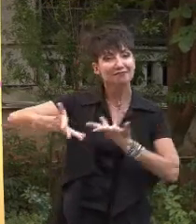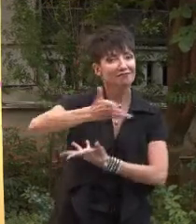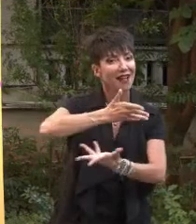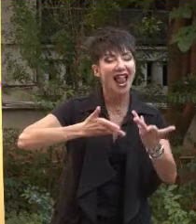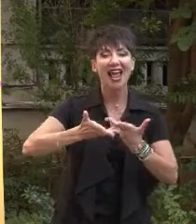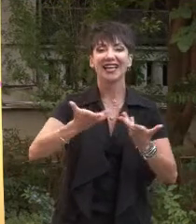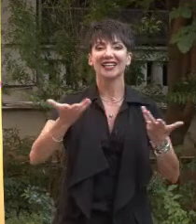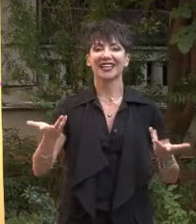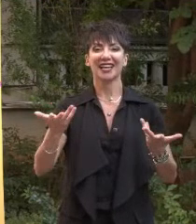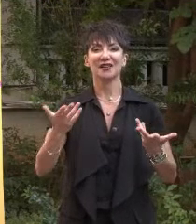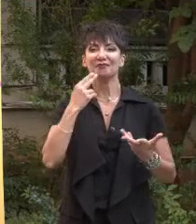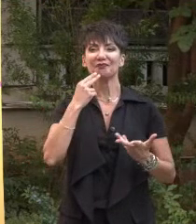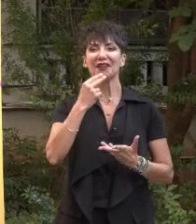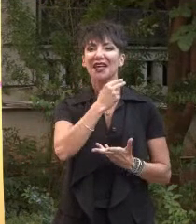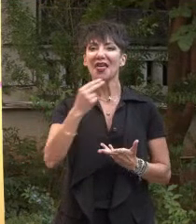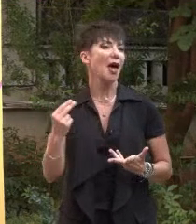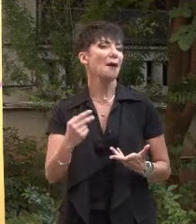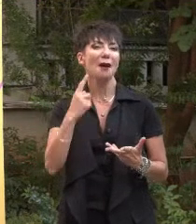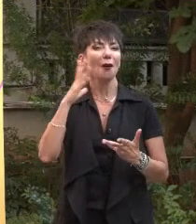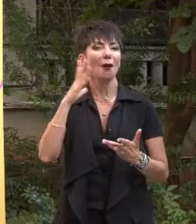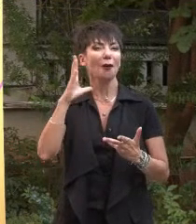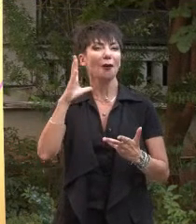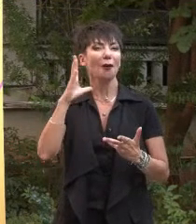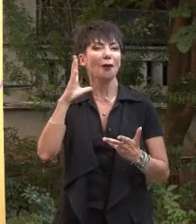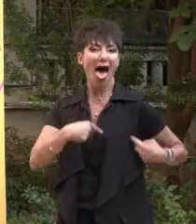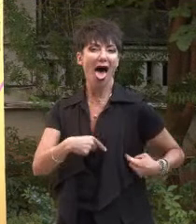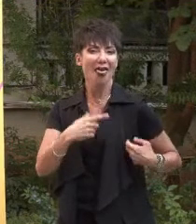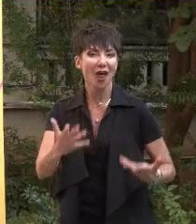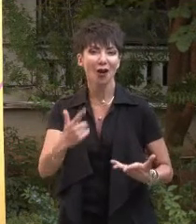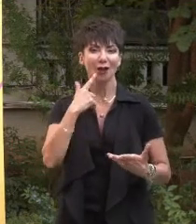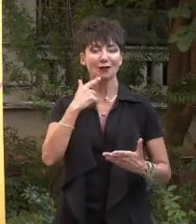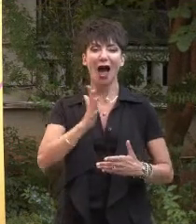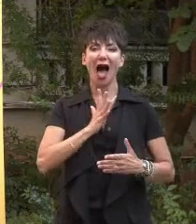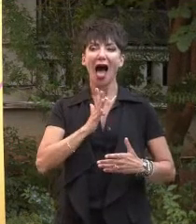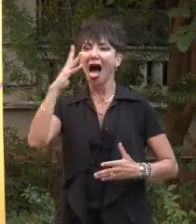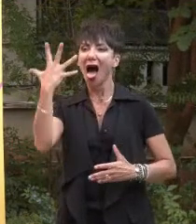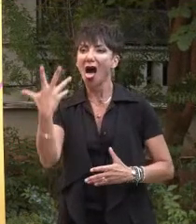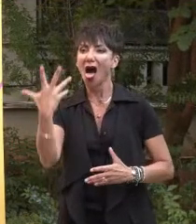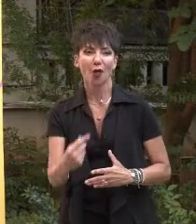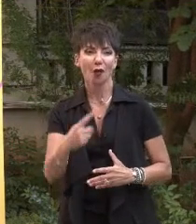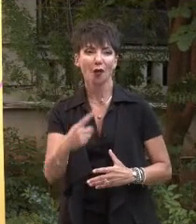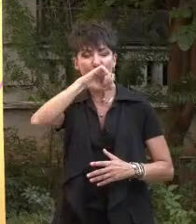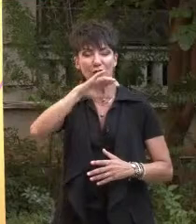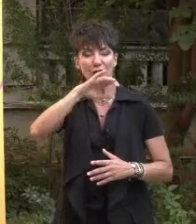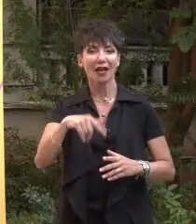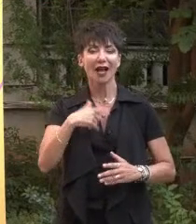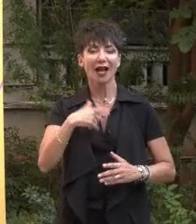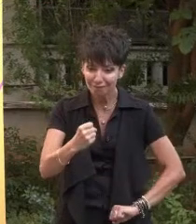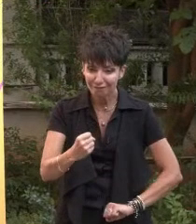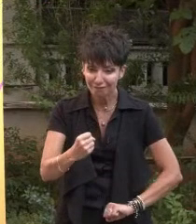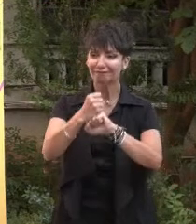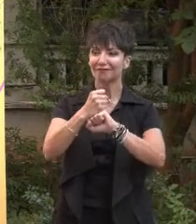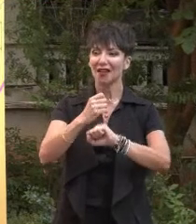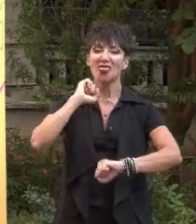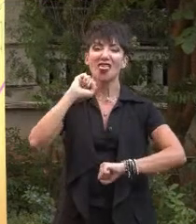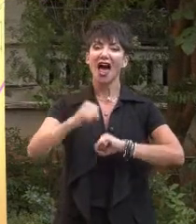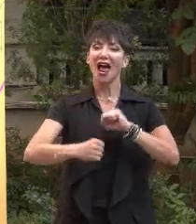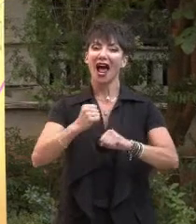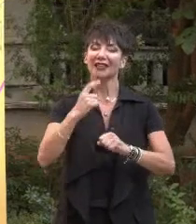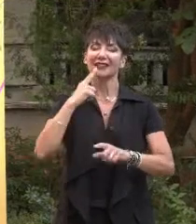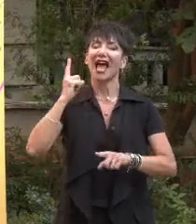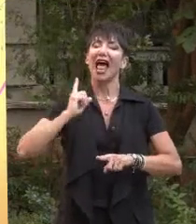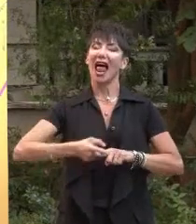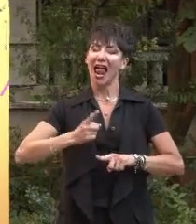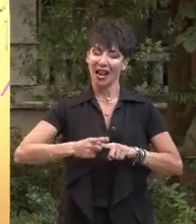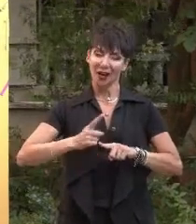ο εθελοντισμός, ο ανθρωπισμός και η ενθάρρυνση συμμετοχή του στι δράσει του Ελληνικού Ερυθρού